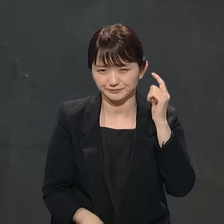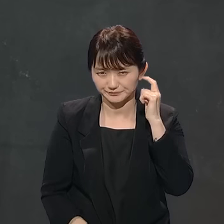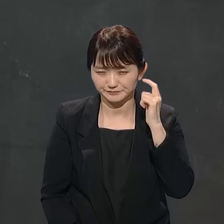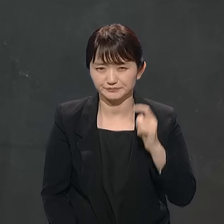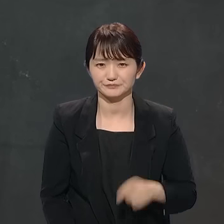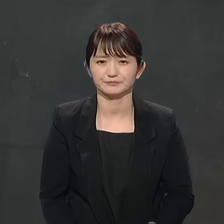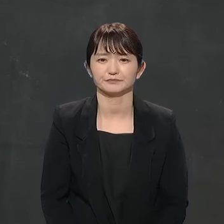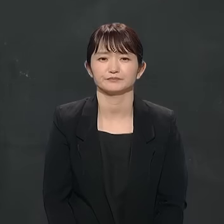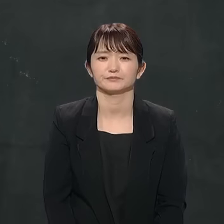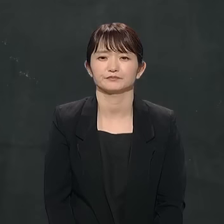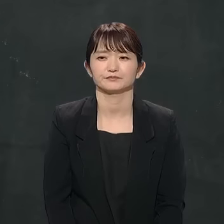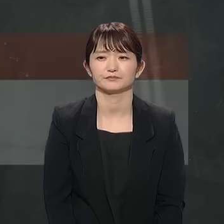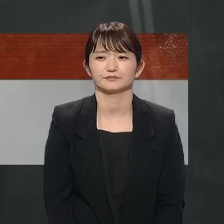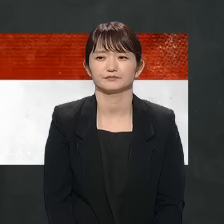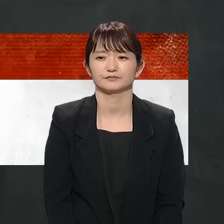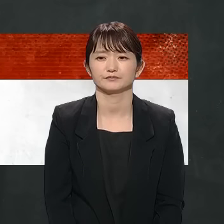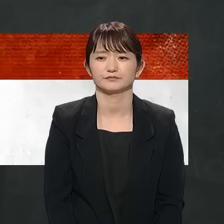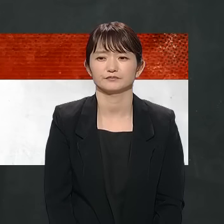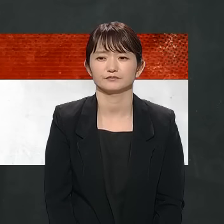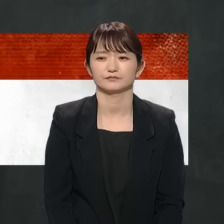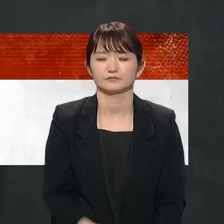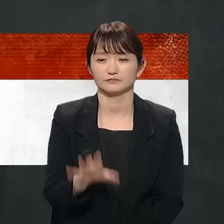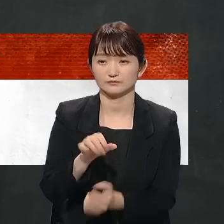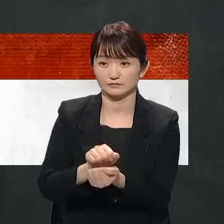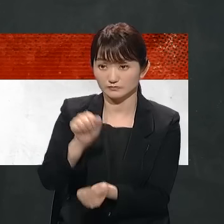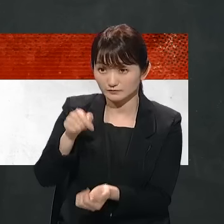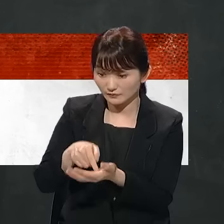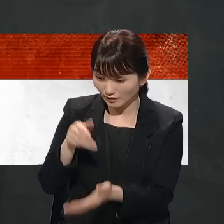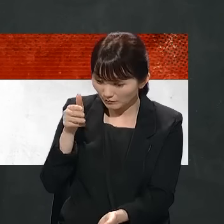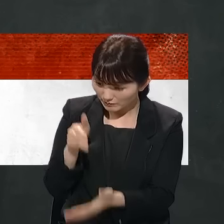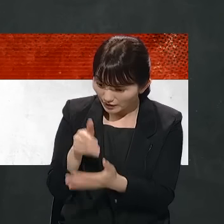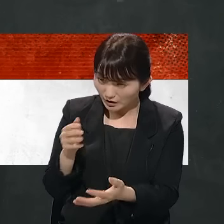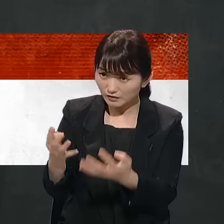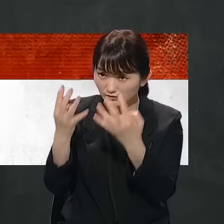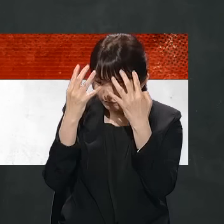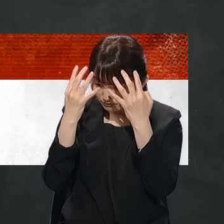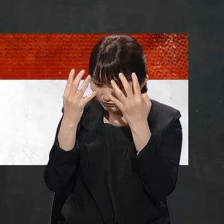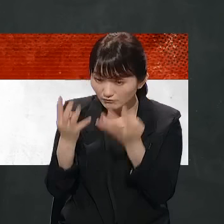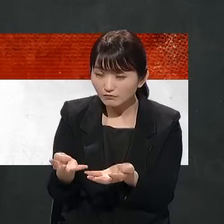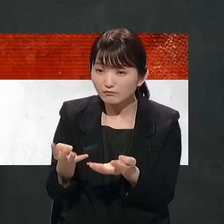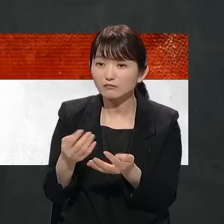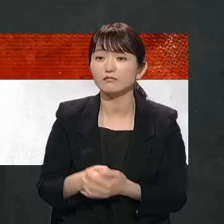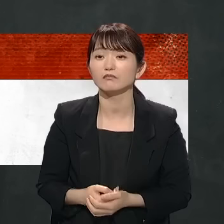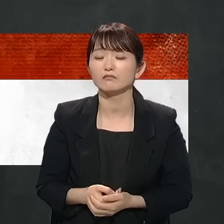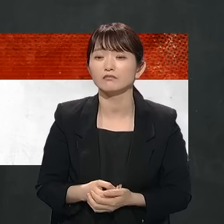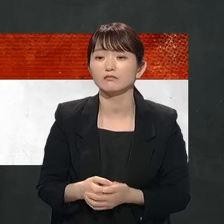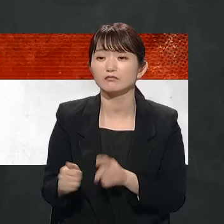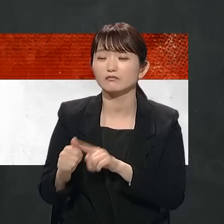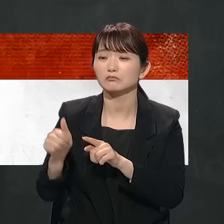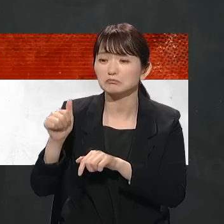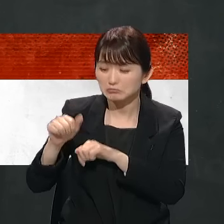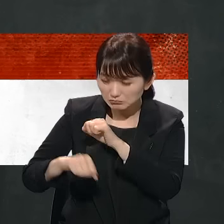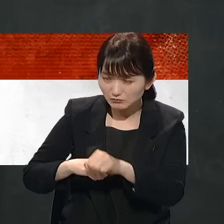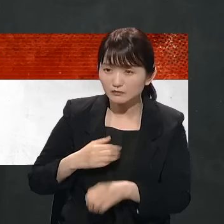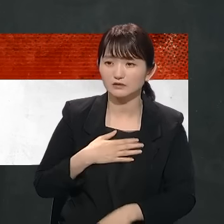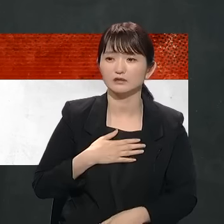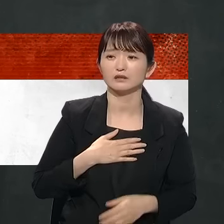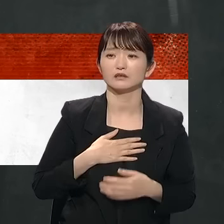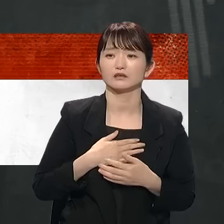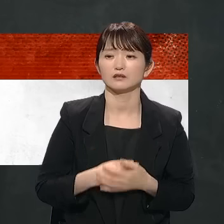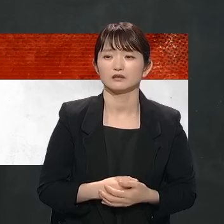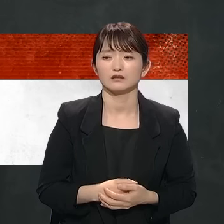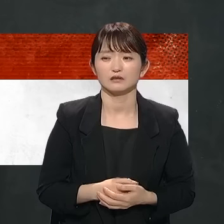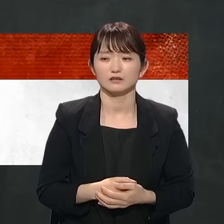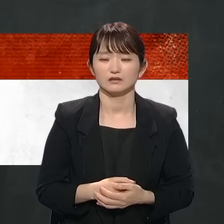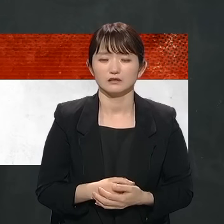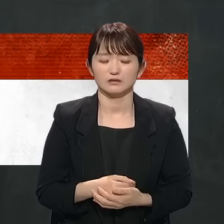들어보시죠. 그 영장은 기각되고 시장에서는 나오고 얘는 자유롭고 저는 이렇게